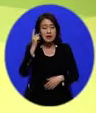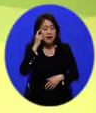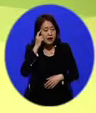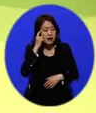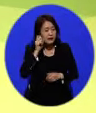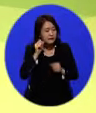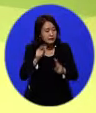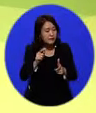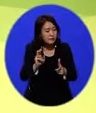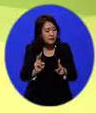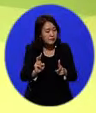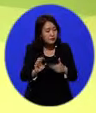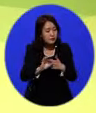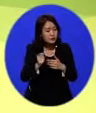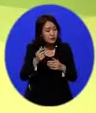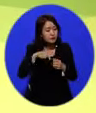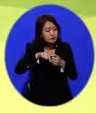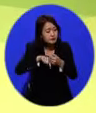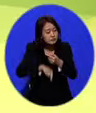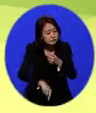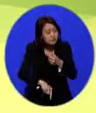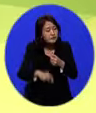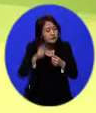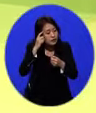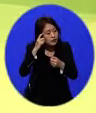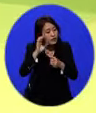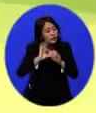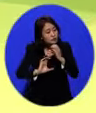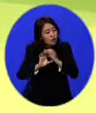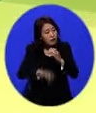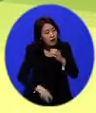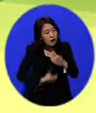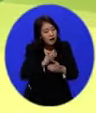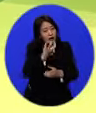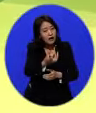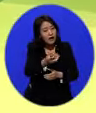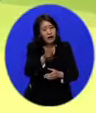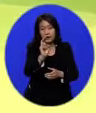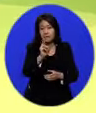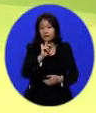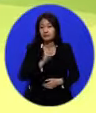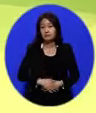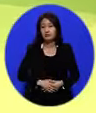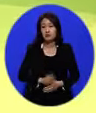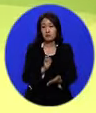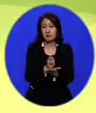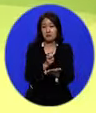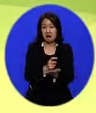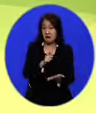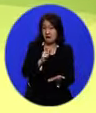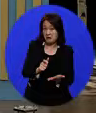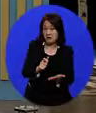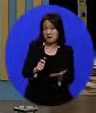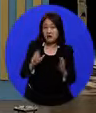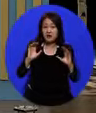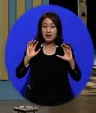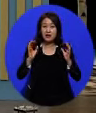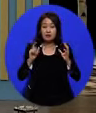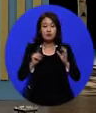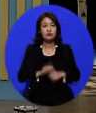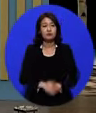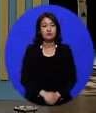기회를 갖겠죠. 그래서 좀 더 깊게 생각한 얘기를 꺼낼 수 있다는 거죠. 자, 그다음에 규범에 강한 아이는요,